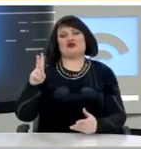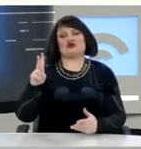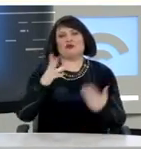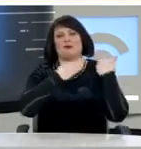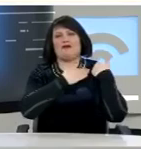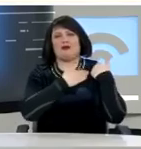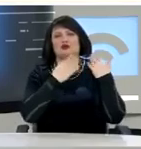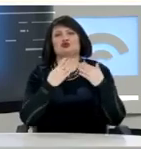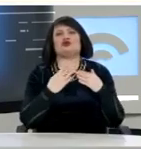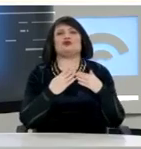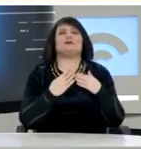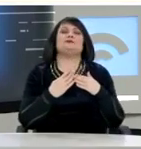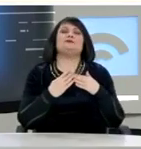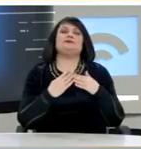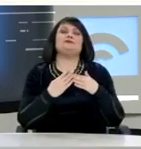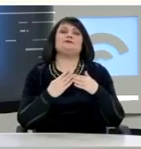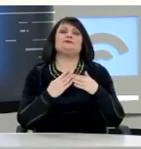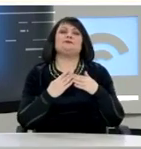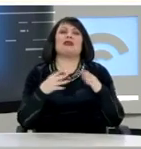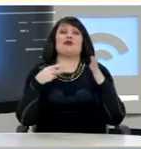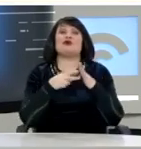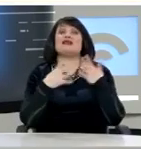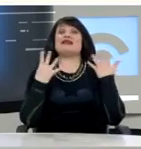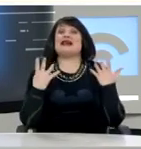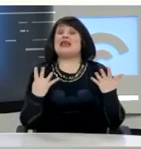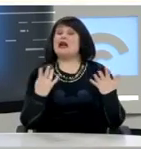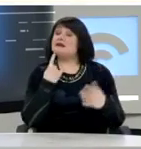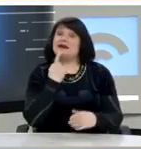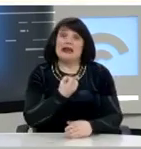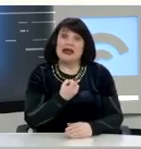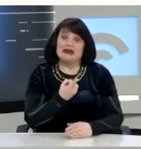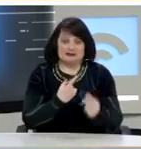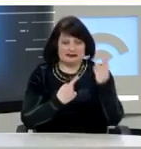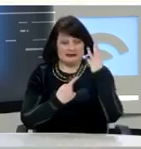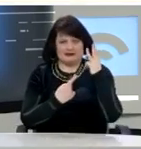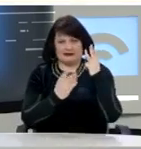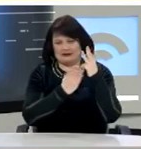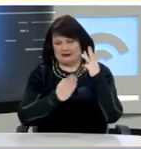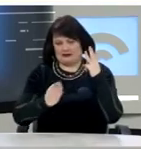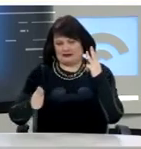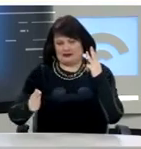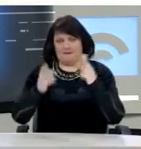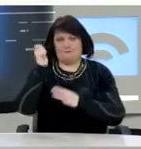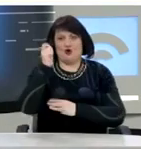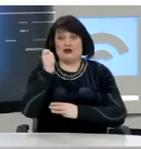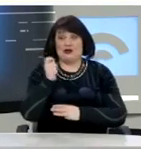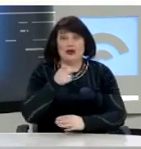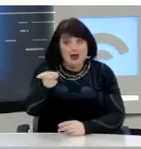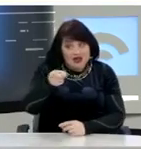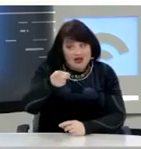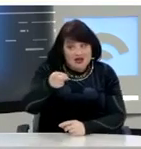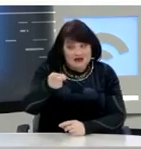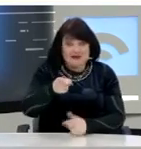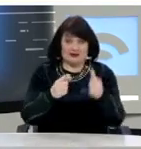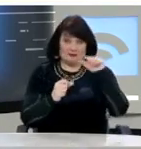στις 19-8-09 το 2009, έχουμε, λέει, τρεις περιόδους πολιτικής. Εσείς.